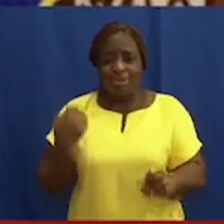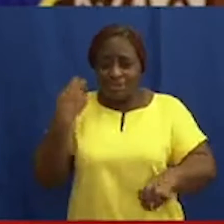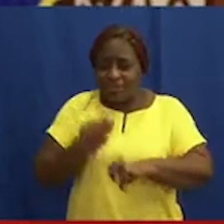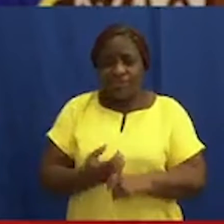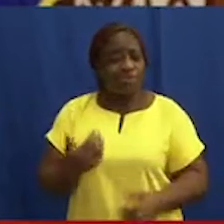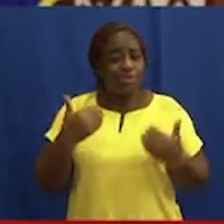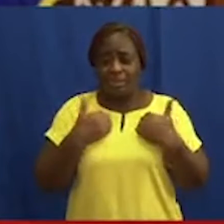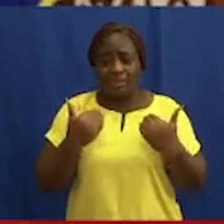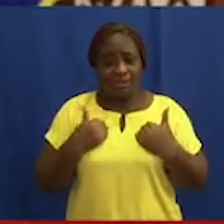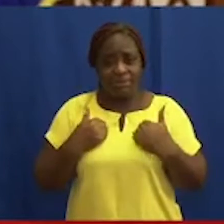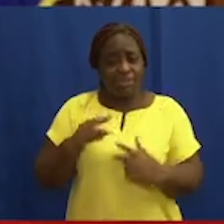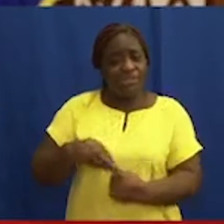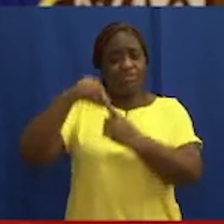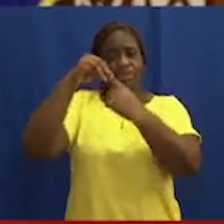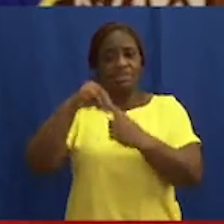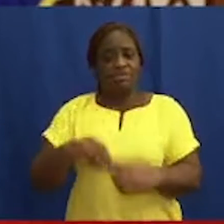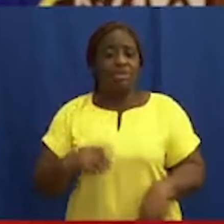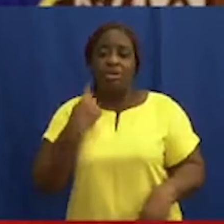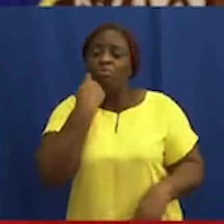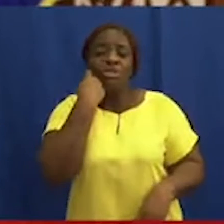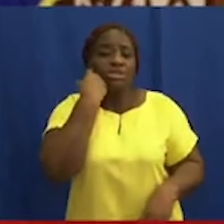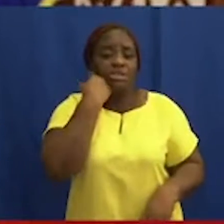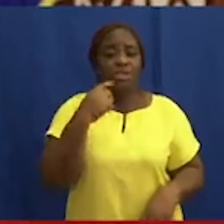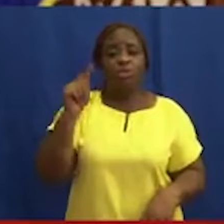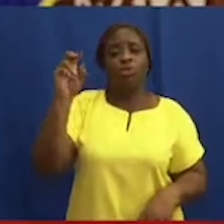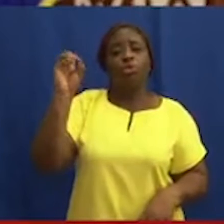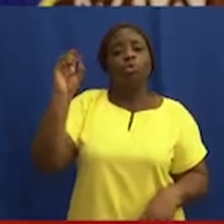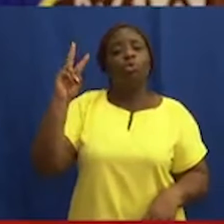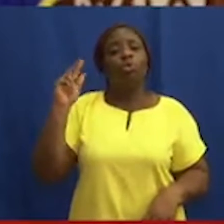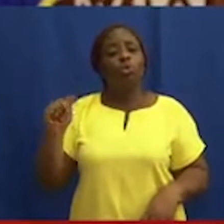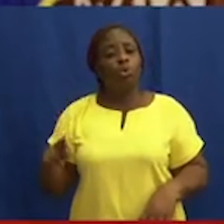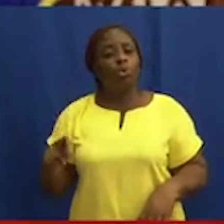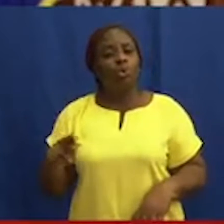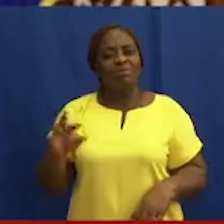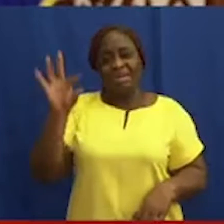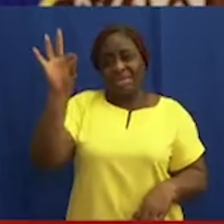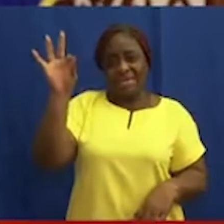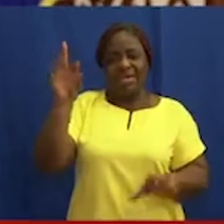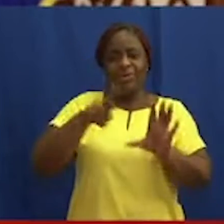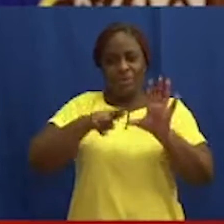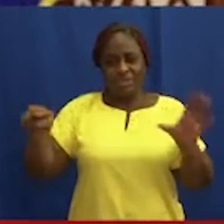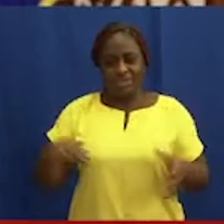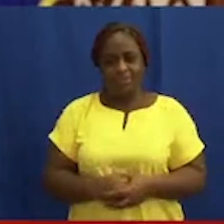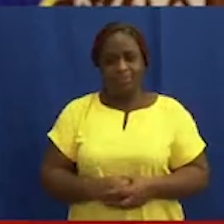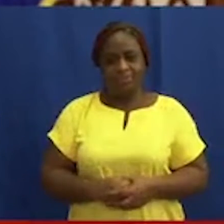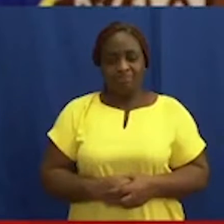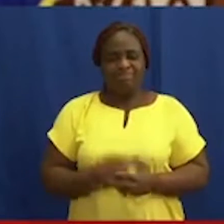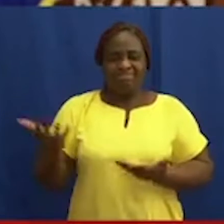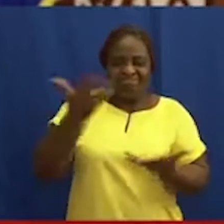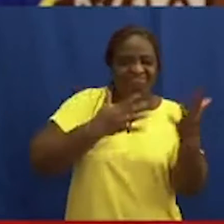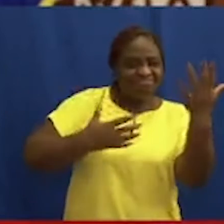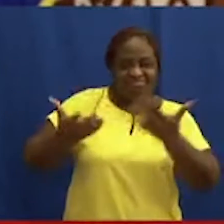mun yi kishin kasa a cikin halin da ake ciki. Kada mu bi ta dogon riba na kuma mu